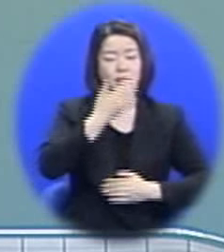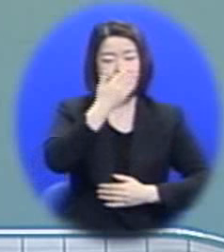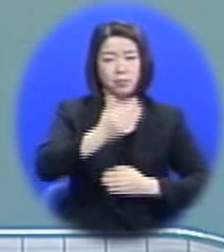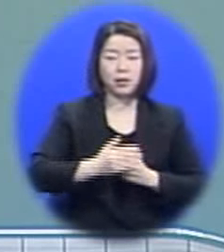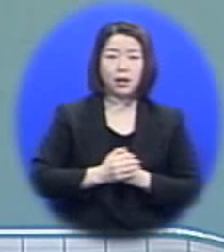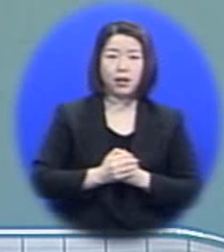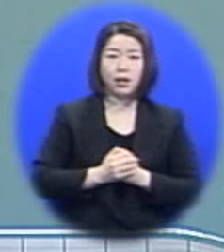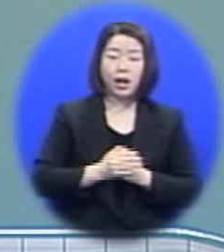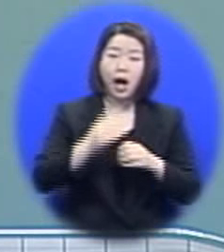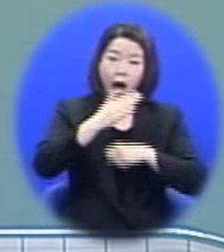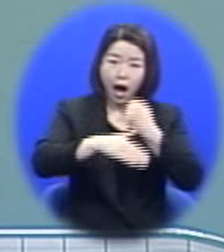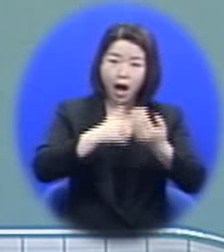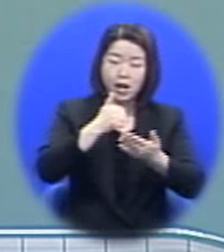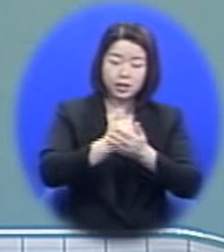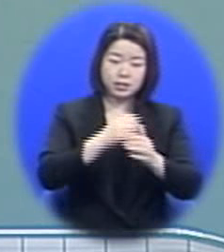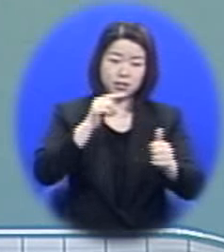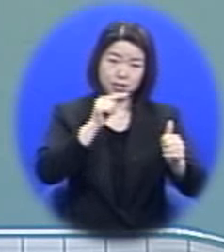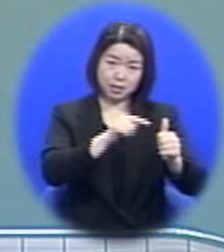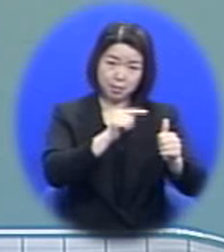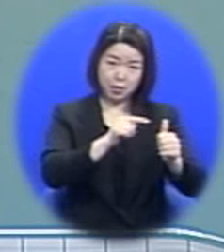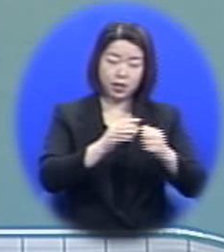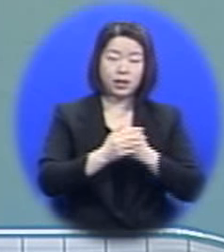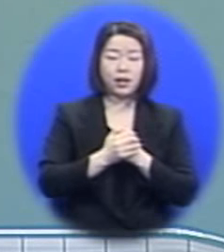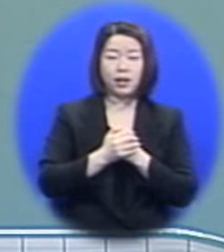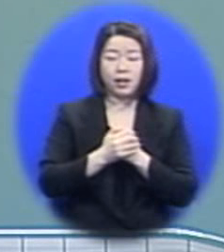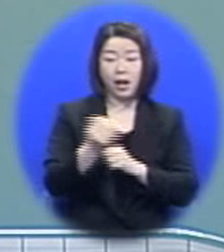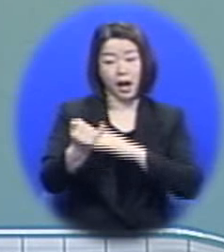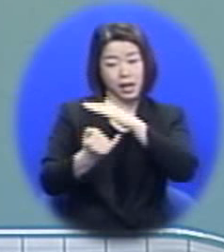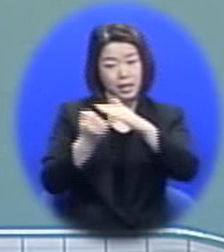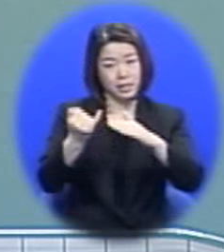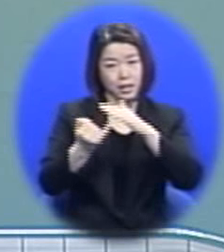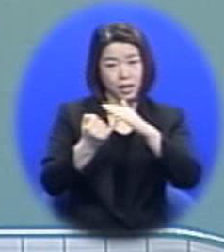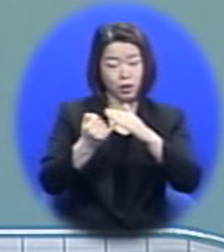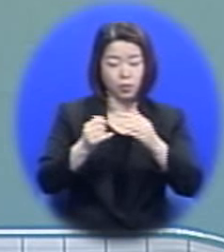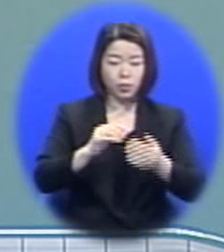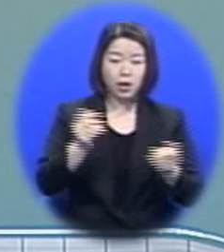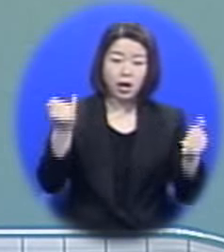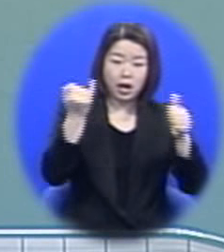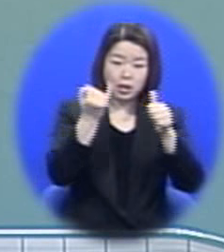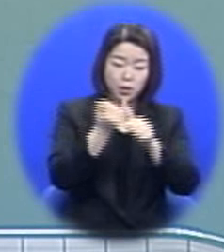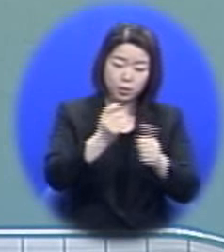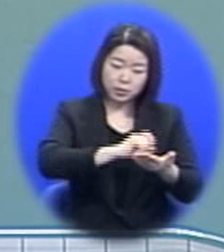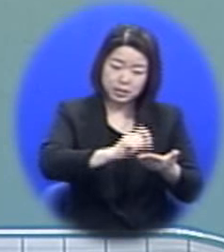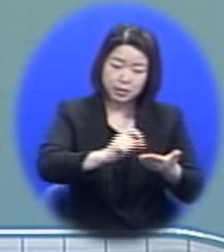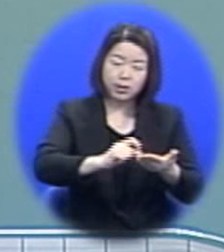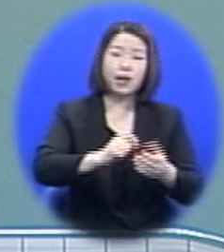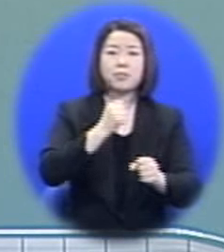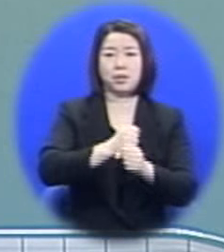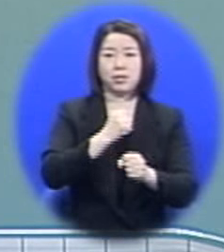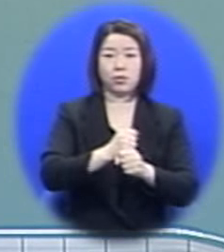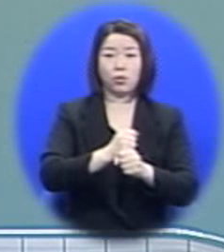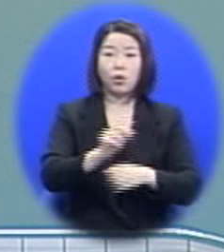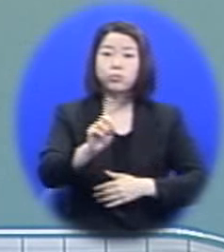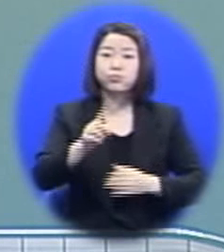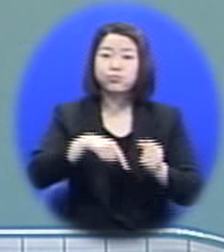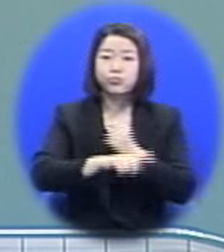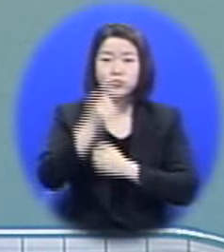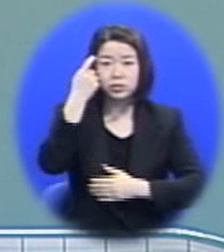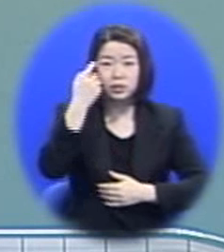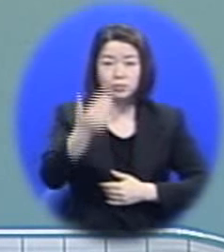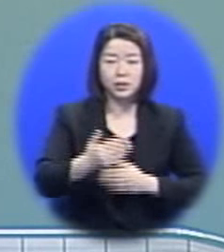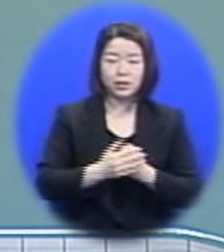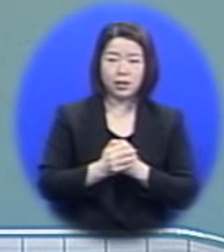하나님께서 남편에게 아내를 사랑하라고 결혼 서약을 하게 합니다. 그 무슨 뜻이죠?